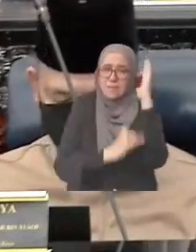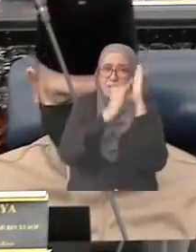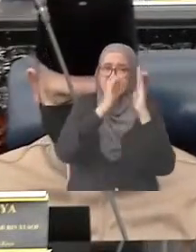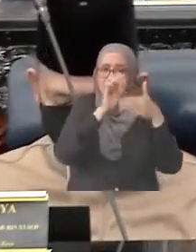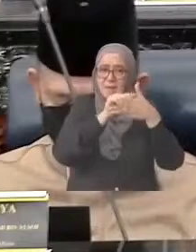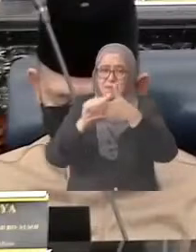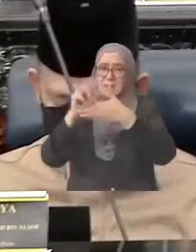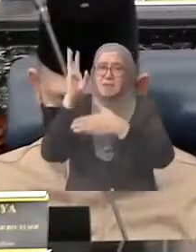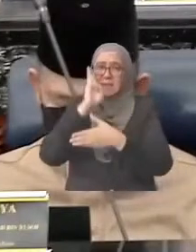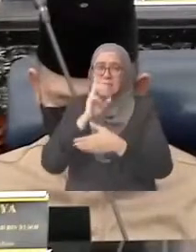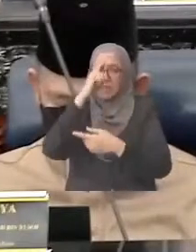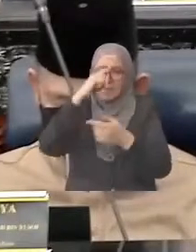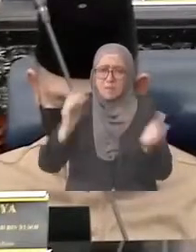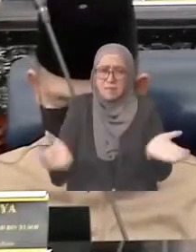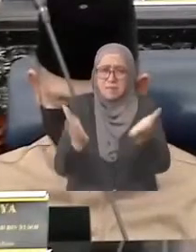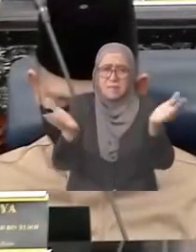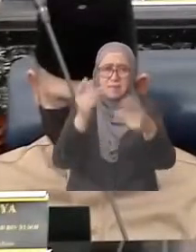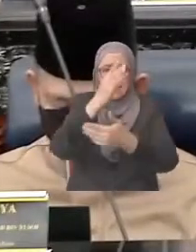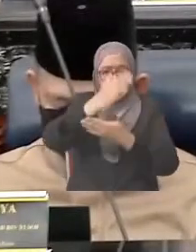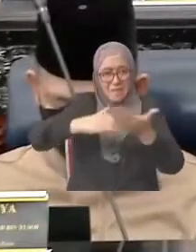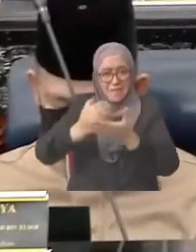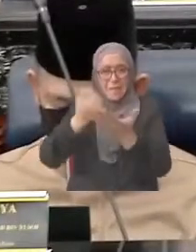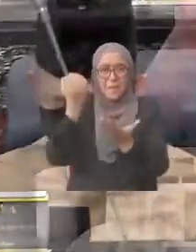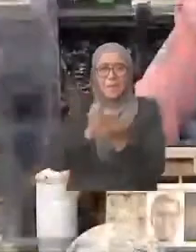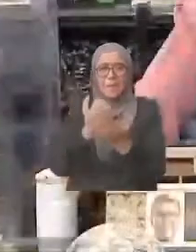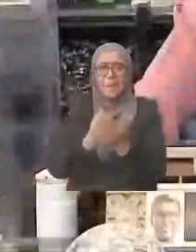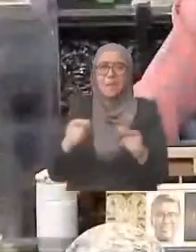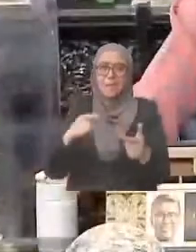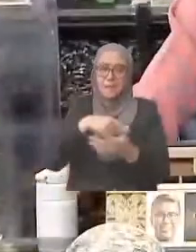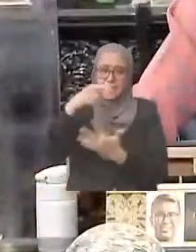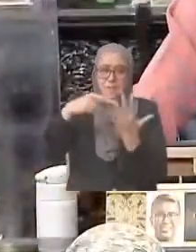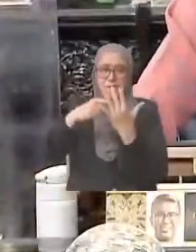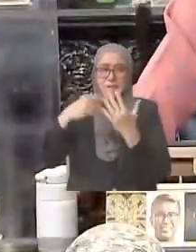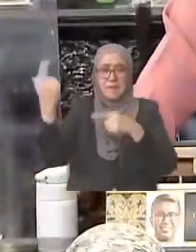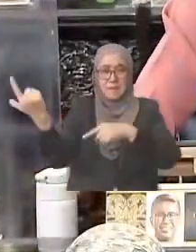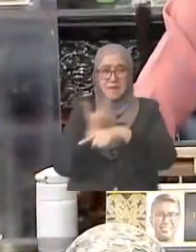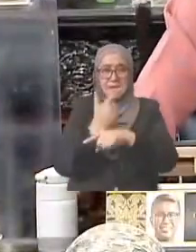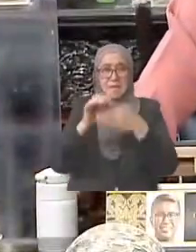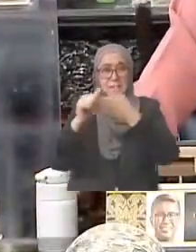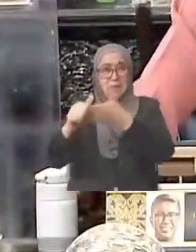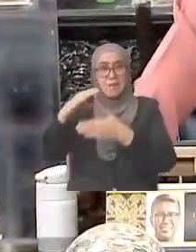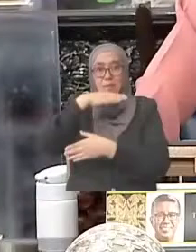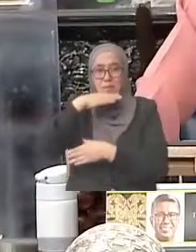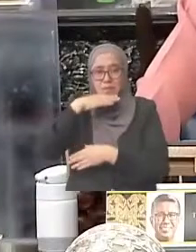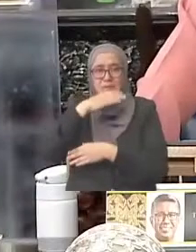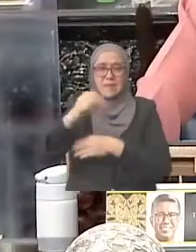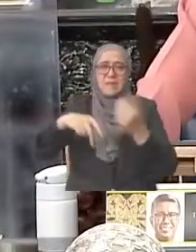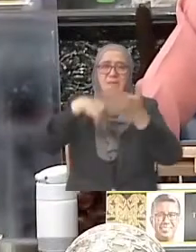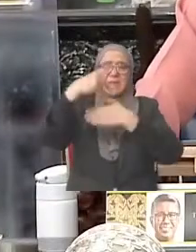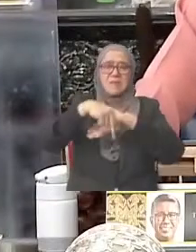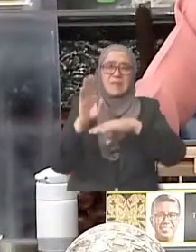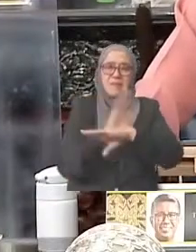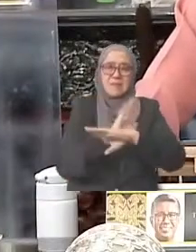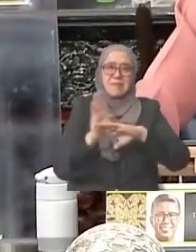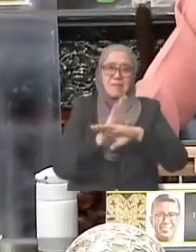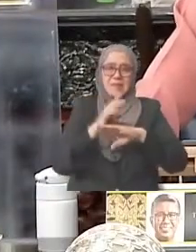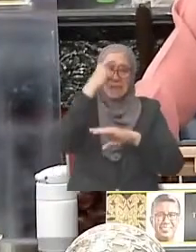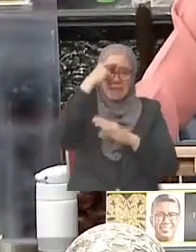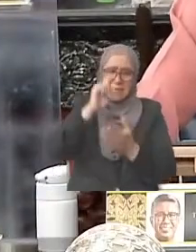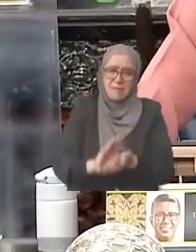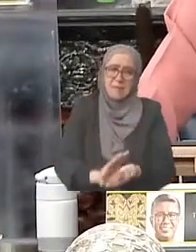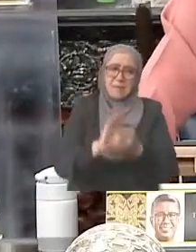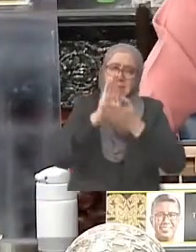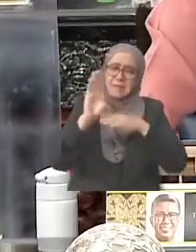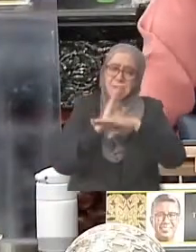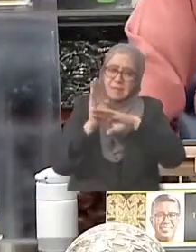sektor ekonomi melalui antaranya latihan kepemimpinan muda dan program kesawan bagi membantu usaha-usaha wanita